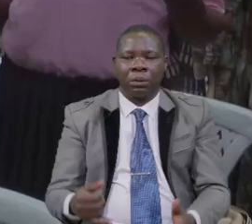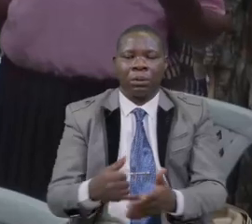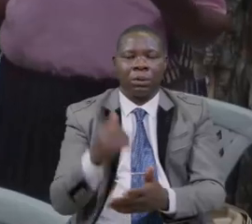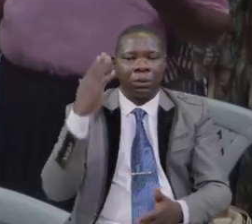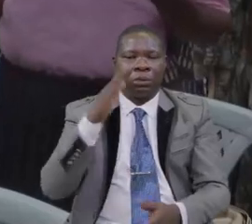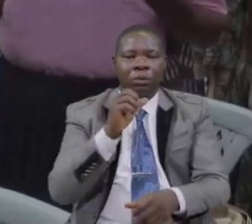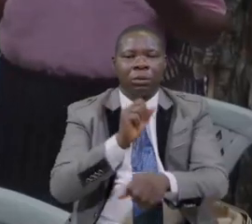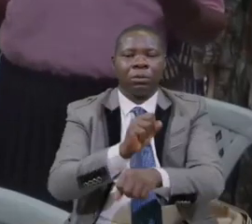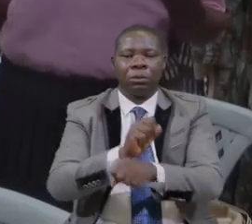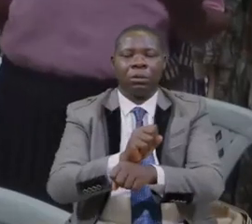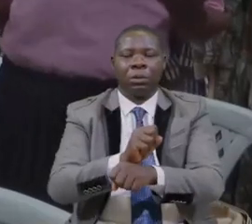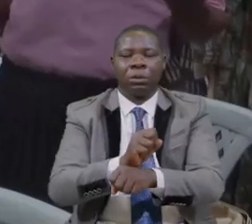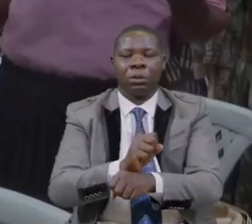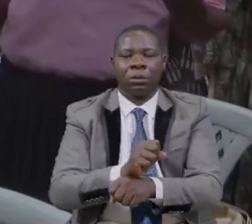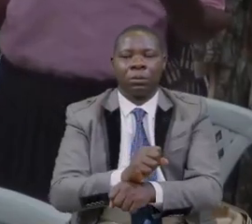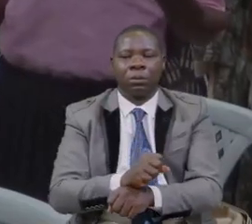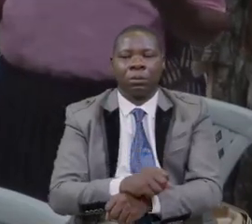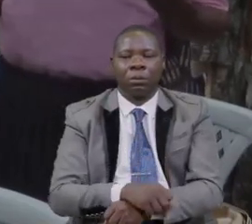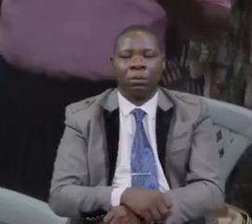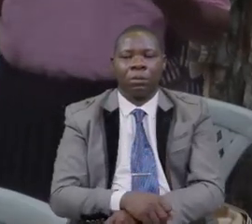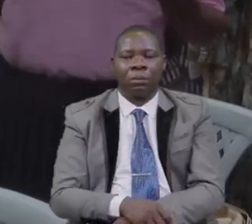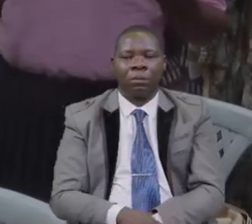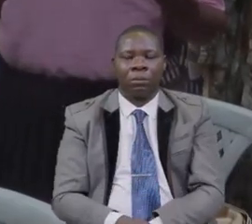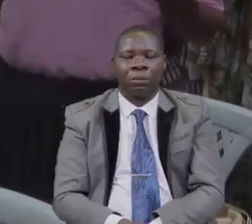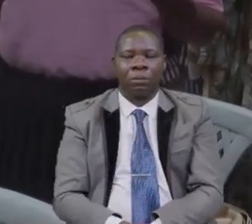Elle agira à cette onction.